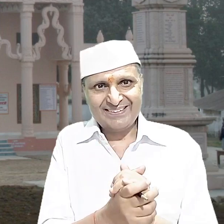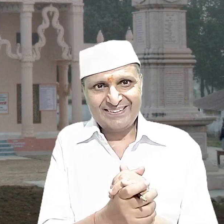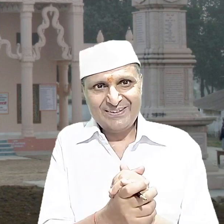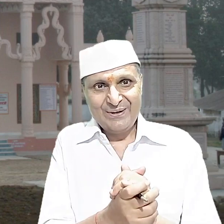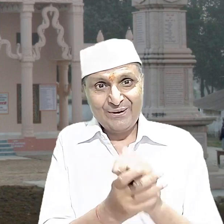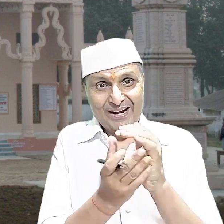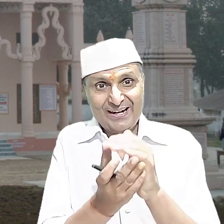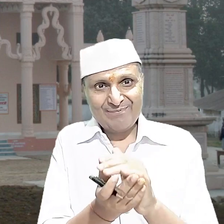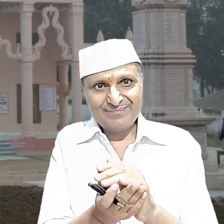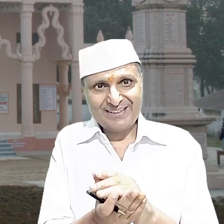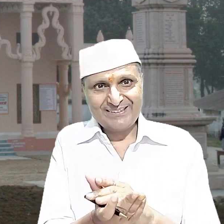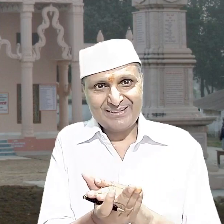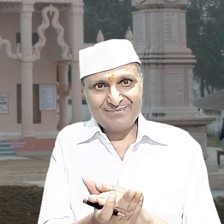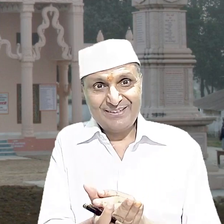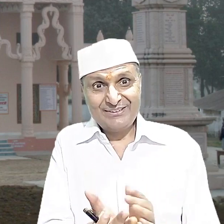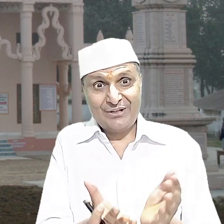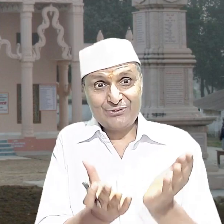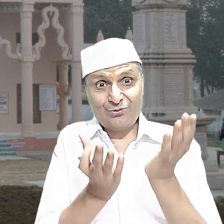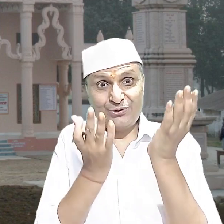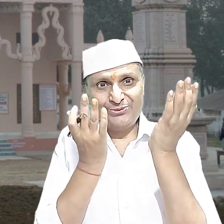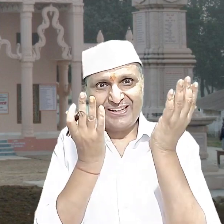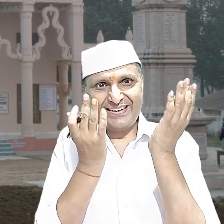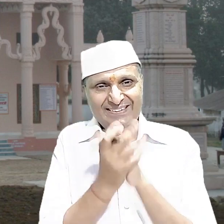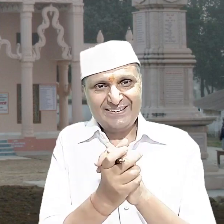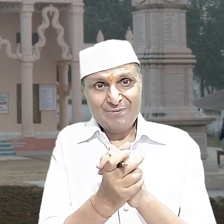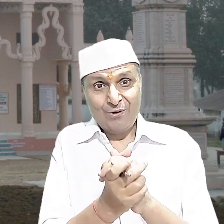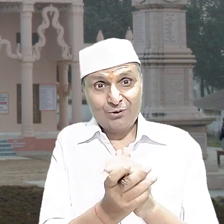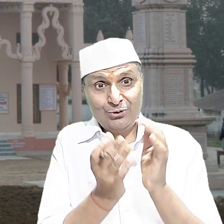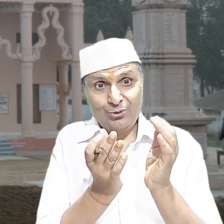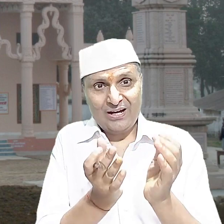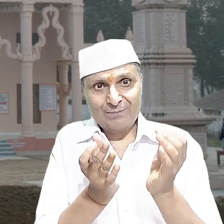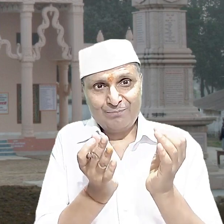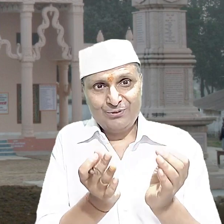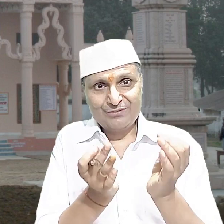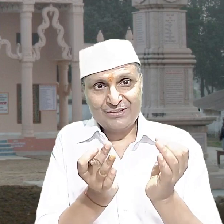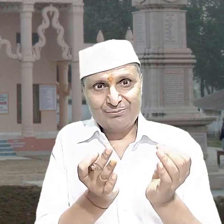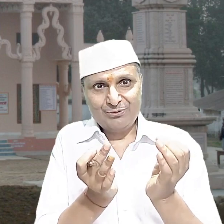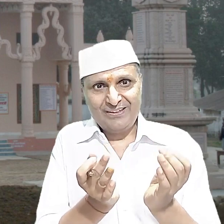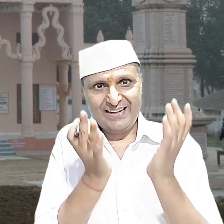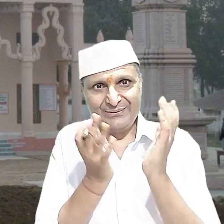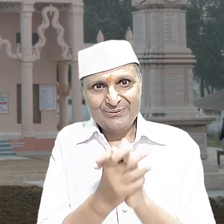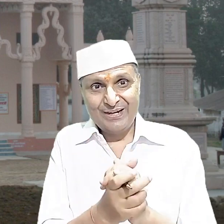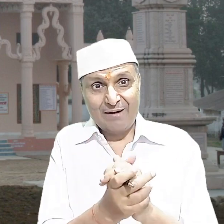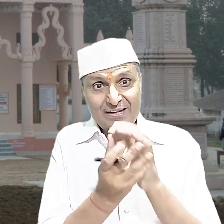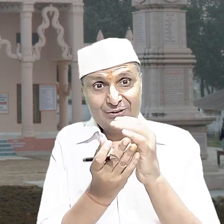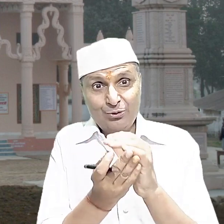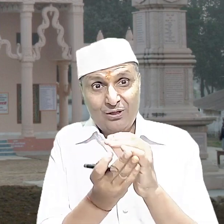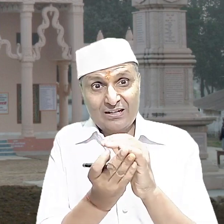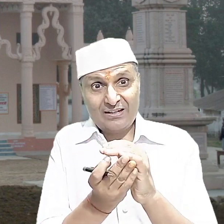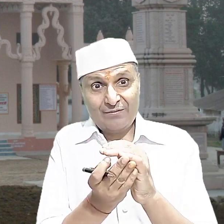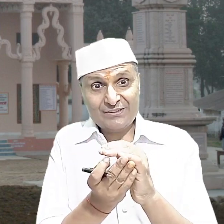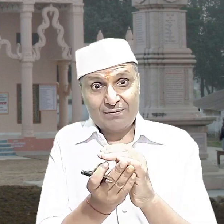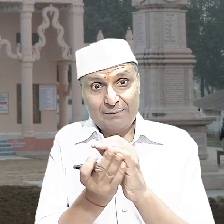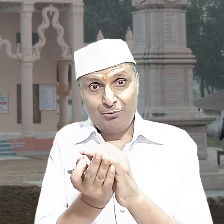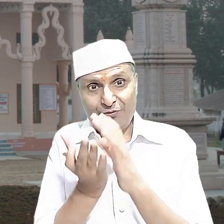तक। और आप जरा जन्म 600 फुट ऊंचा कद और 2 लाख पुरुष वर्ष पूर्व की आयु, आप कहेंगे